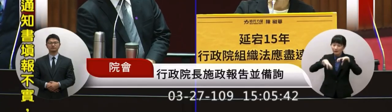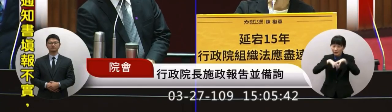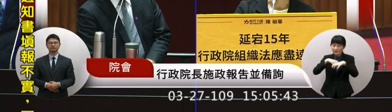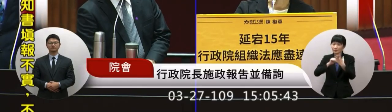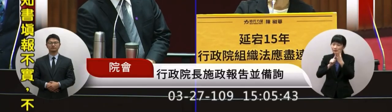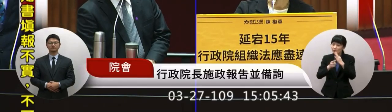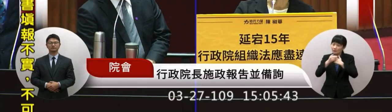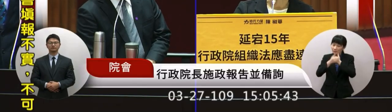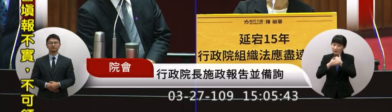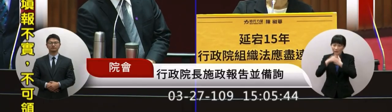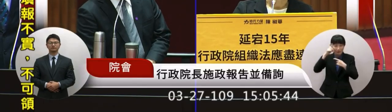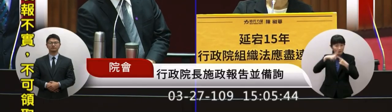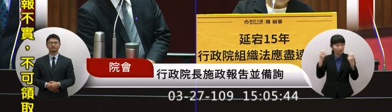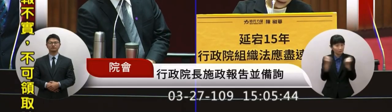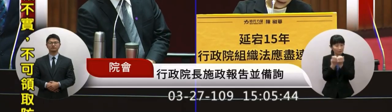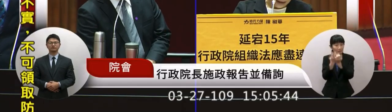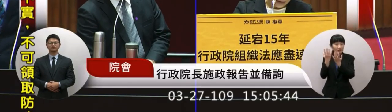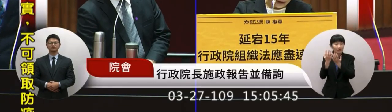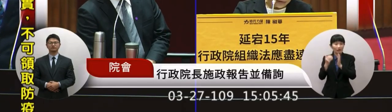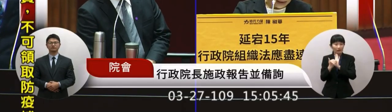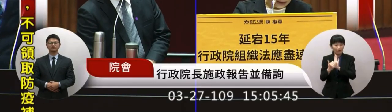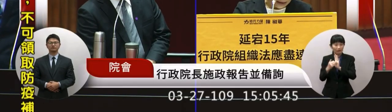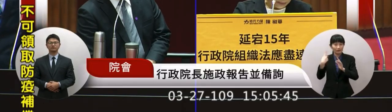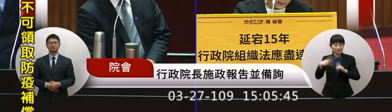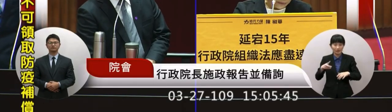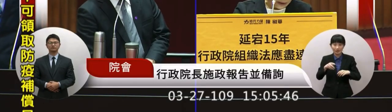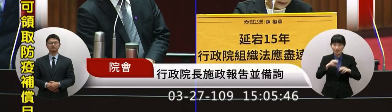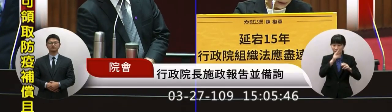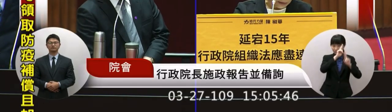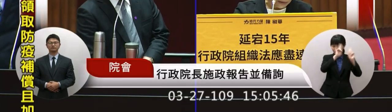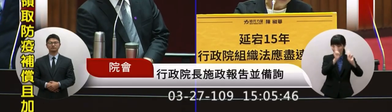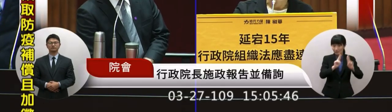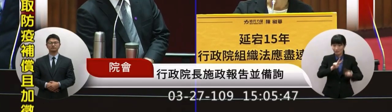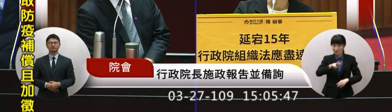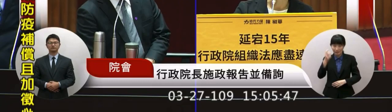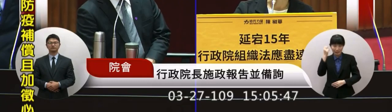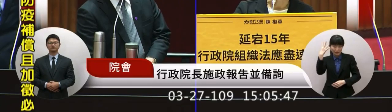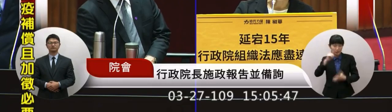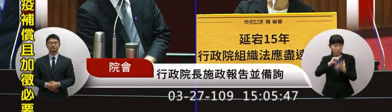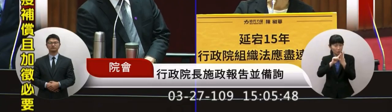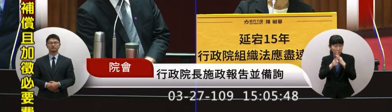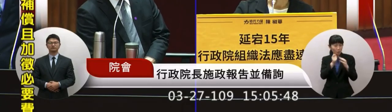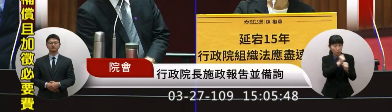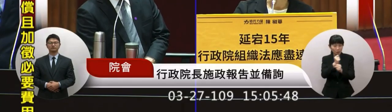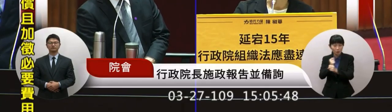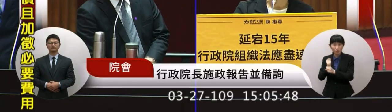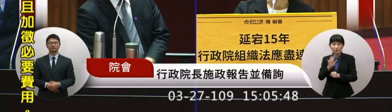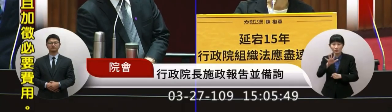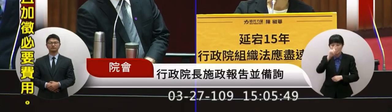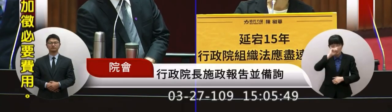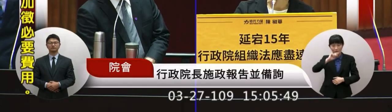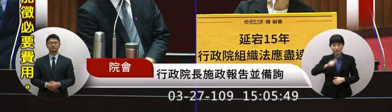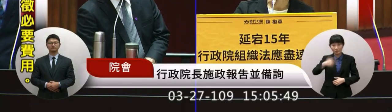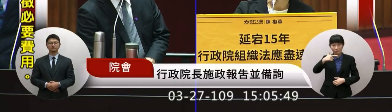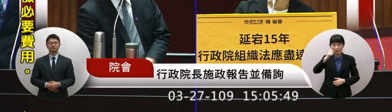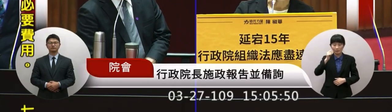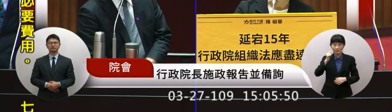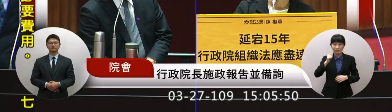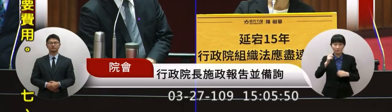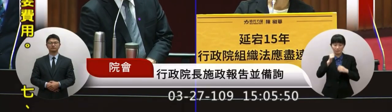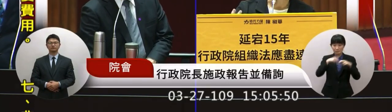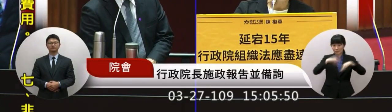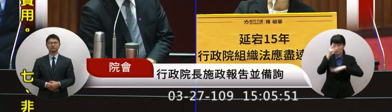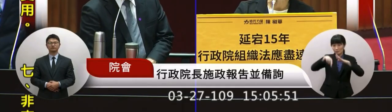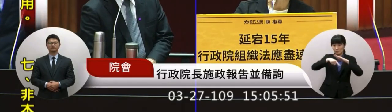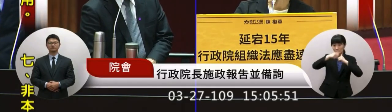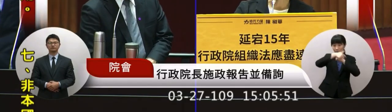防治哈，还有这个能源转型的部分呢，如果能够赶快通过行政院组织法，